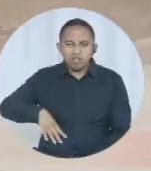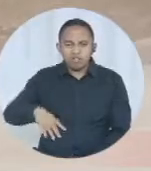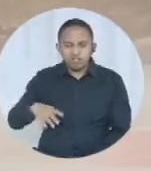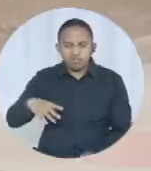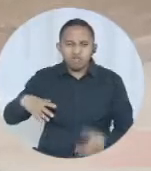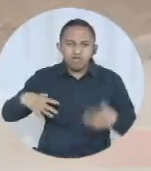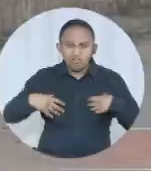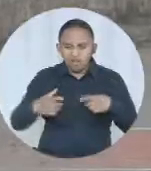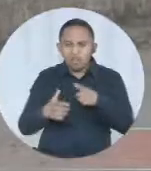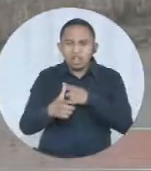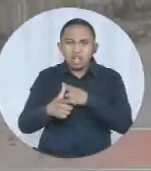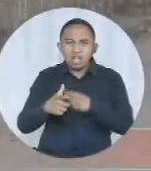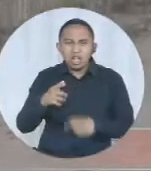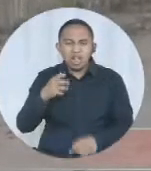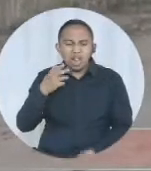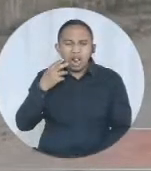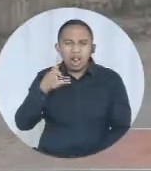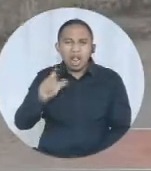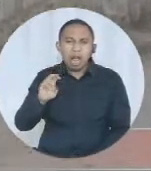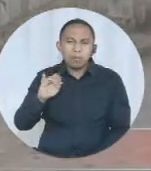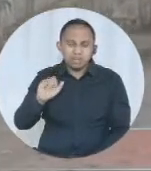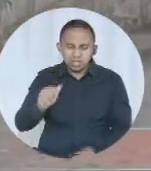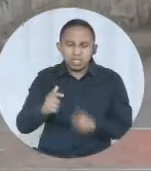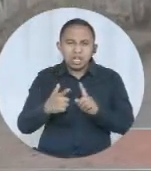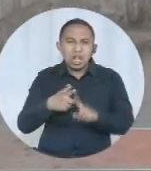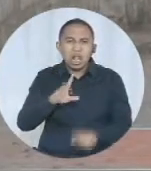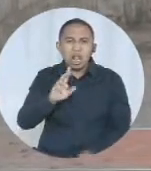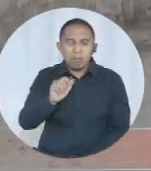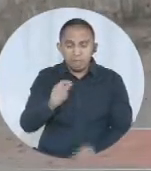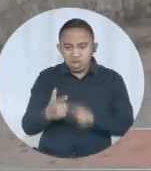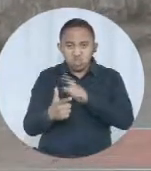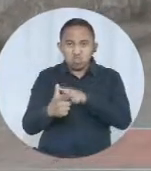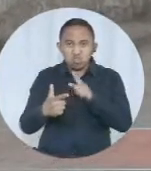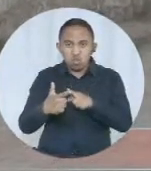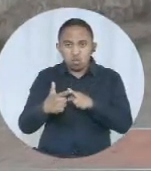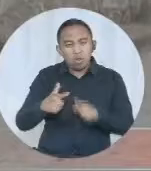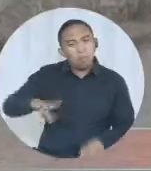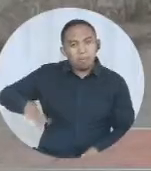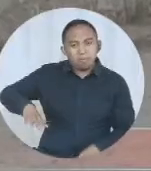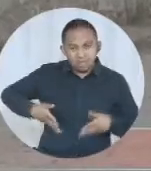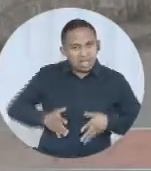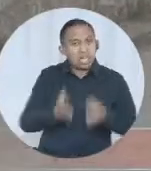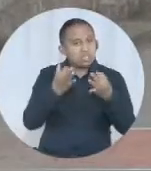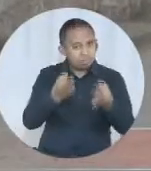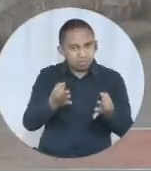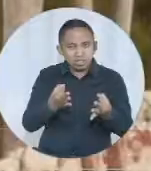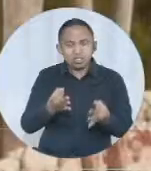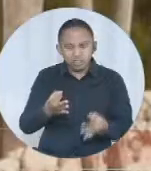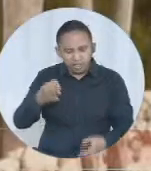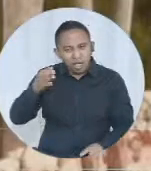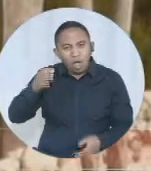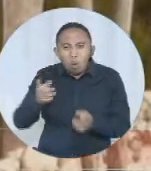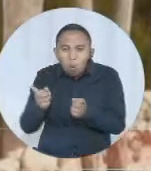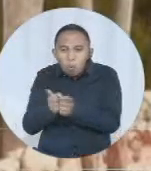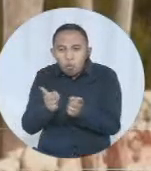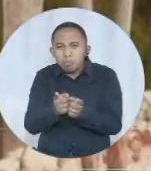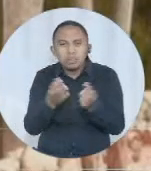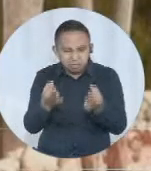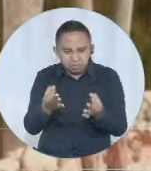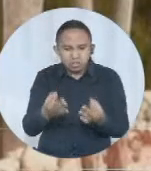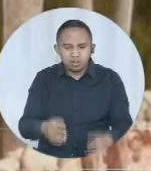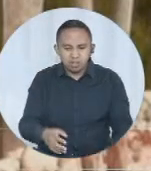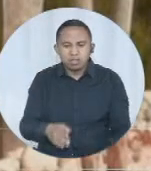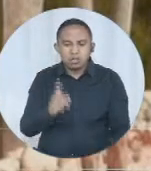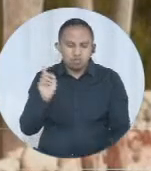raha lehilahy kosa ilahy mana. Sady tsy niteraka no sinanana omby izy mivady ireo ka ny fanaraka fa asiana famantarana ny